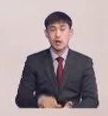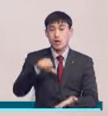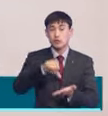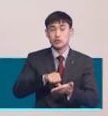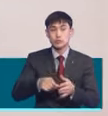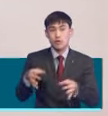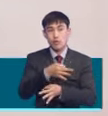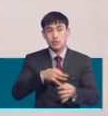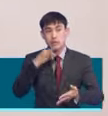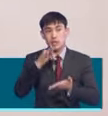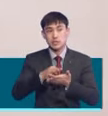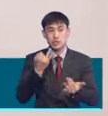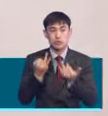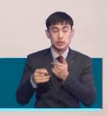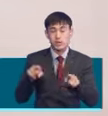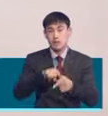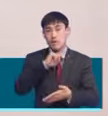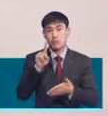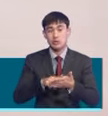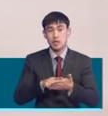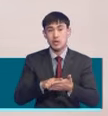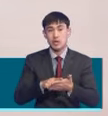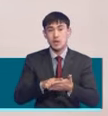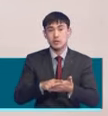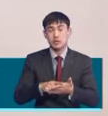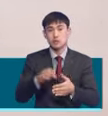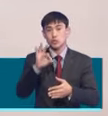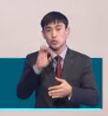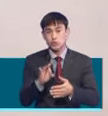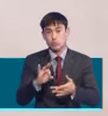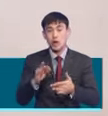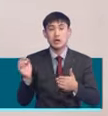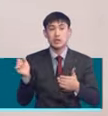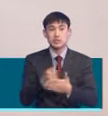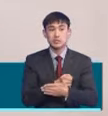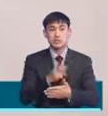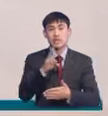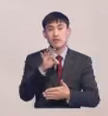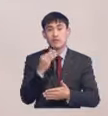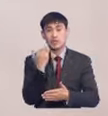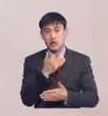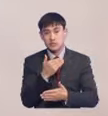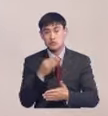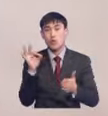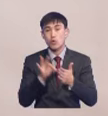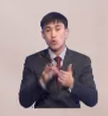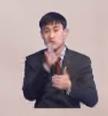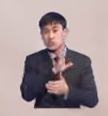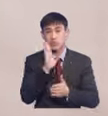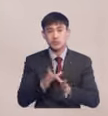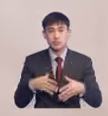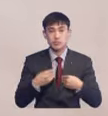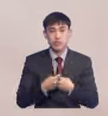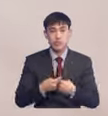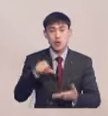Выступившие на форуме докладчики обсудили такие вопросы, как доброта в социуме, как избежать потери нравственных качеств, роль женщины в семье. Кроме